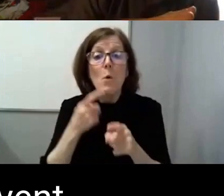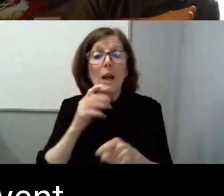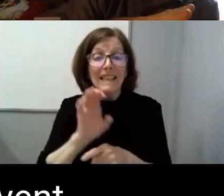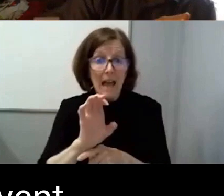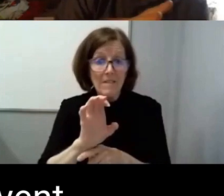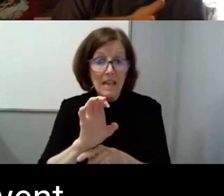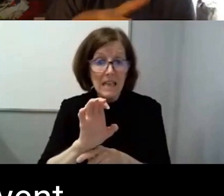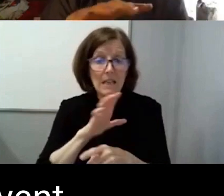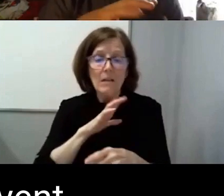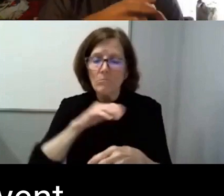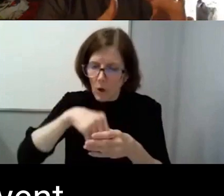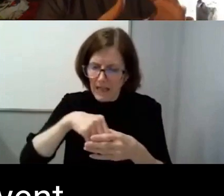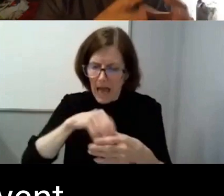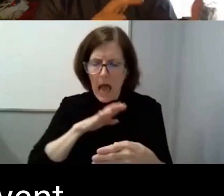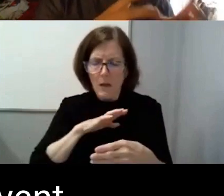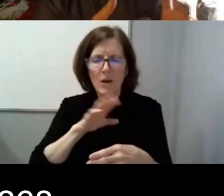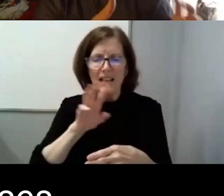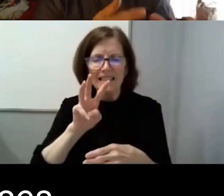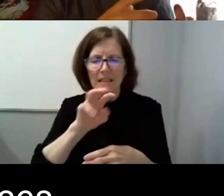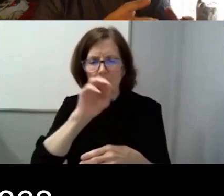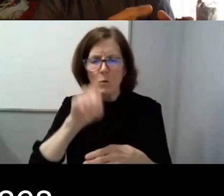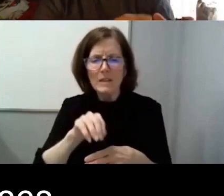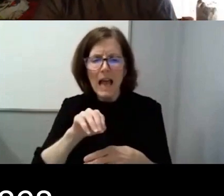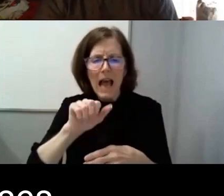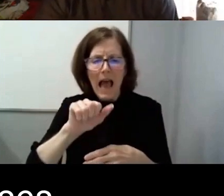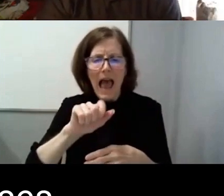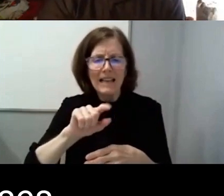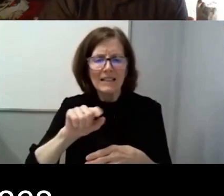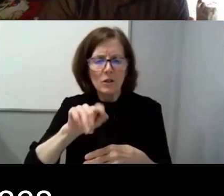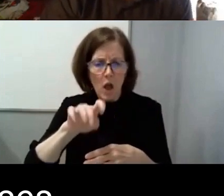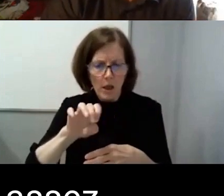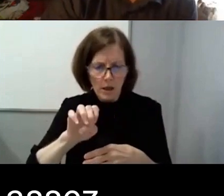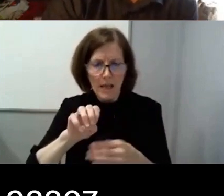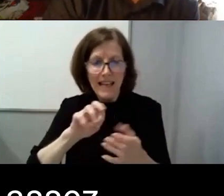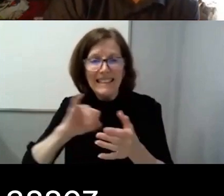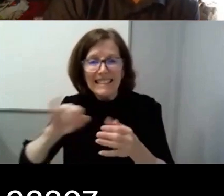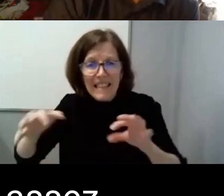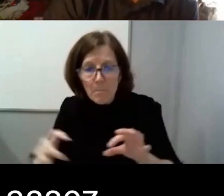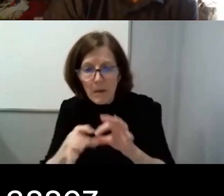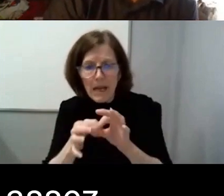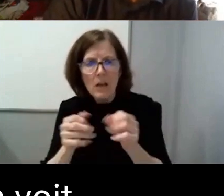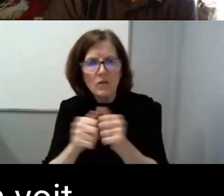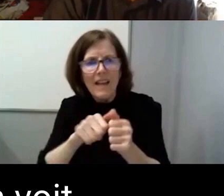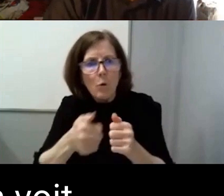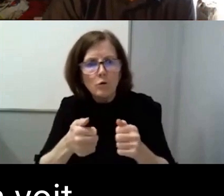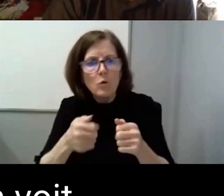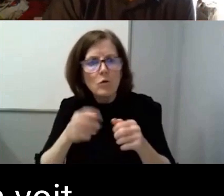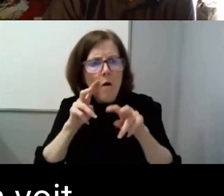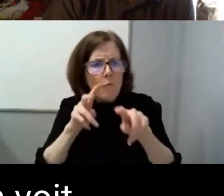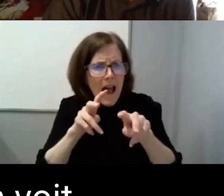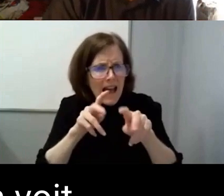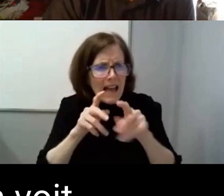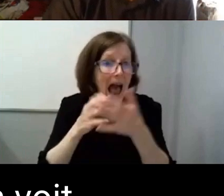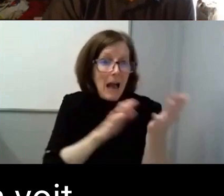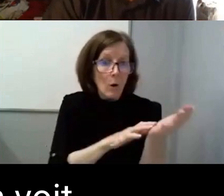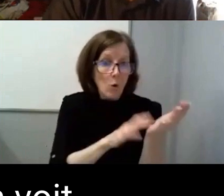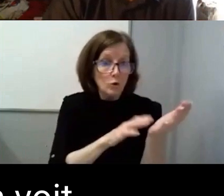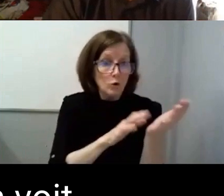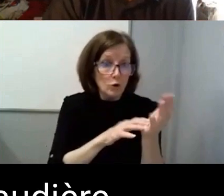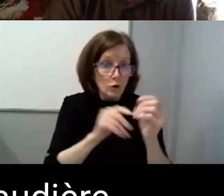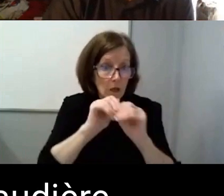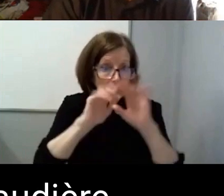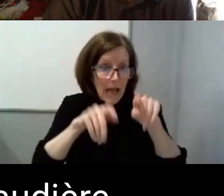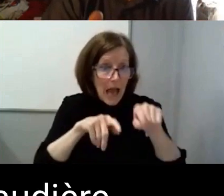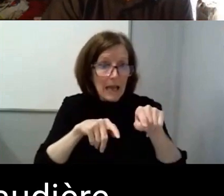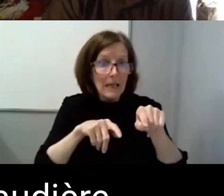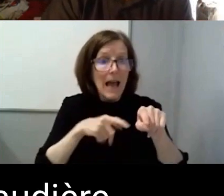6 % d'azote. Fait que souvent, on va le combiner avec d'autres choses. Je ne sais pas si on voit très bien, si c'est assez lumineux, mais à gauche, ici, ce qu'on voit, c'est